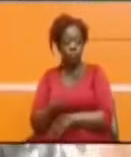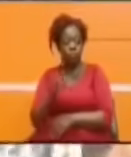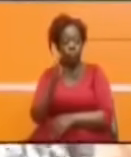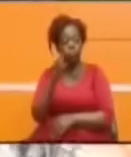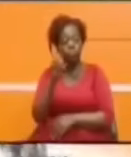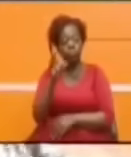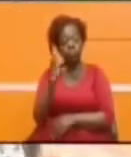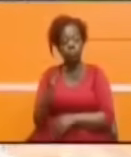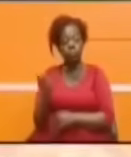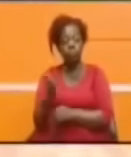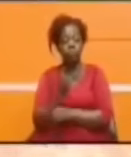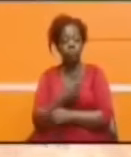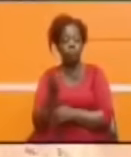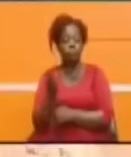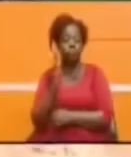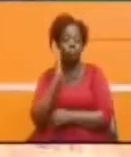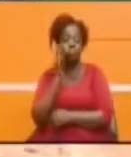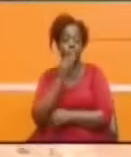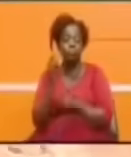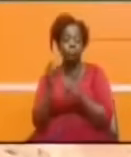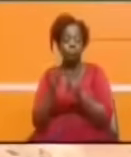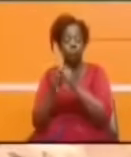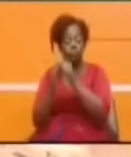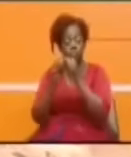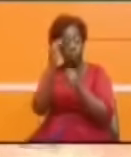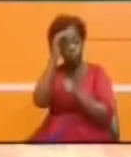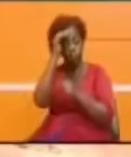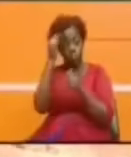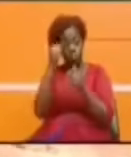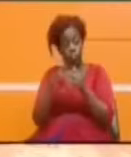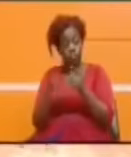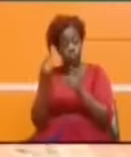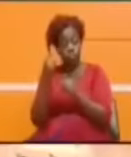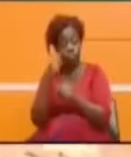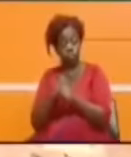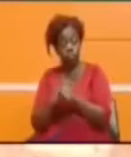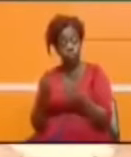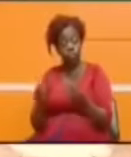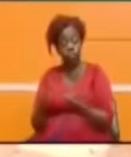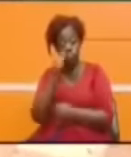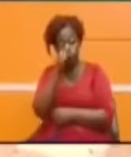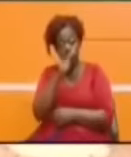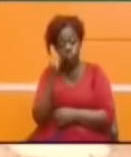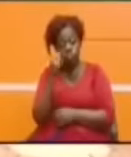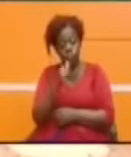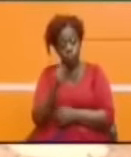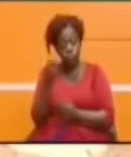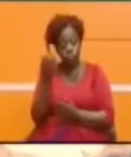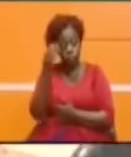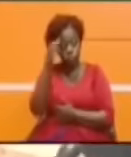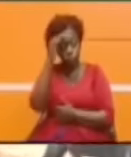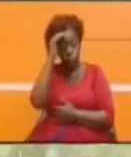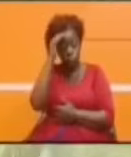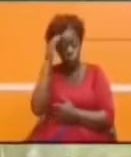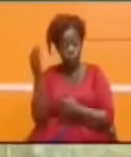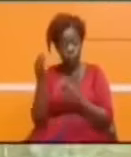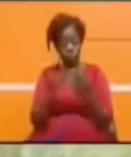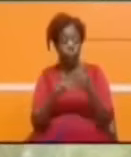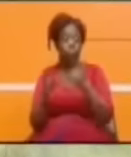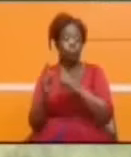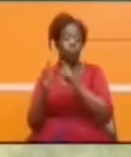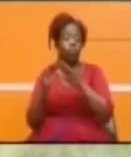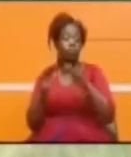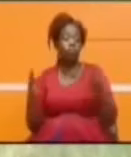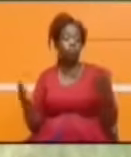Aradiswe wachiso Justin Mbaba Zinga aline polisi wachiso benyode na basirikali wechitongole chobwanda njini ya balete dua ukumeta kukuli enkaya